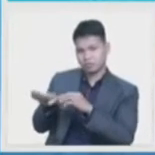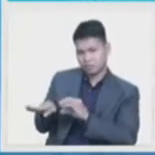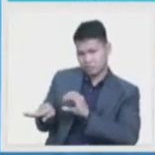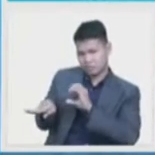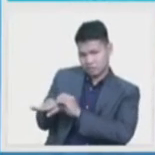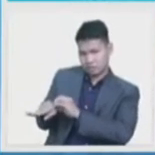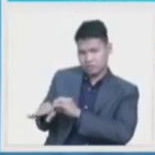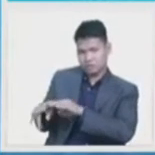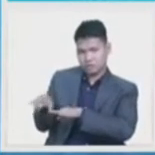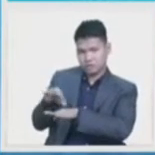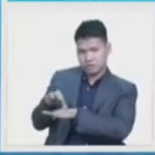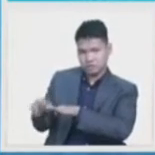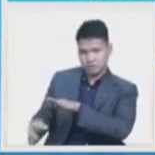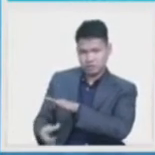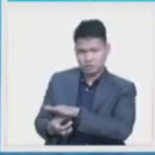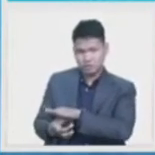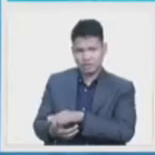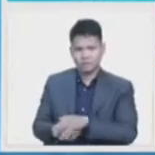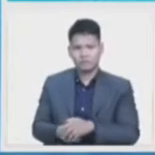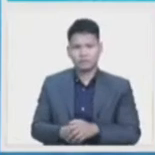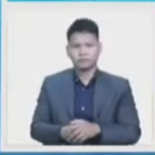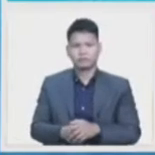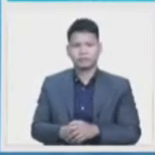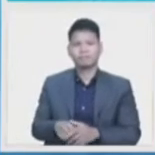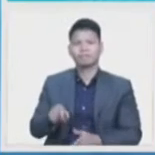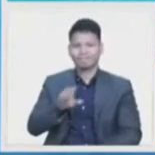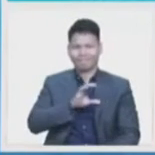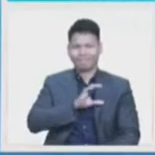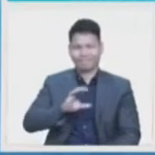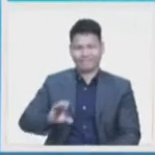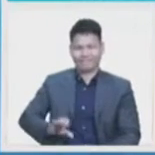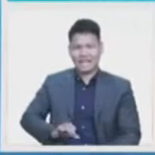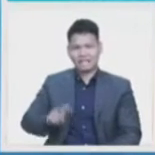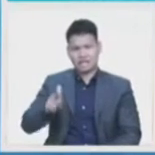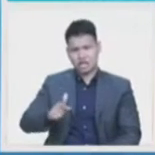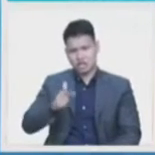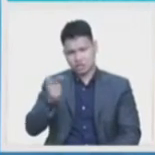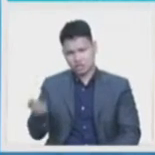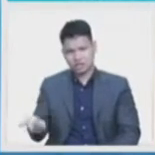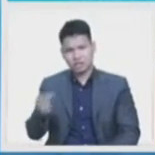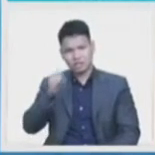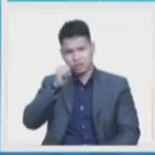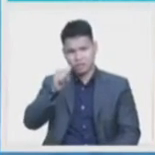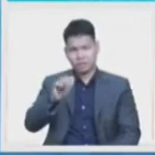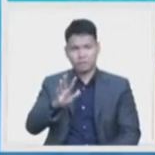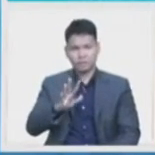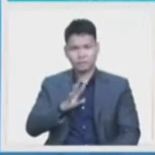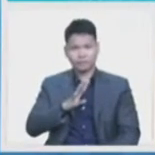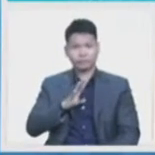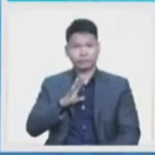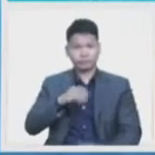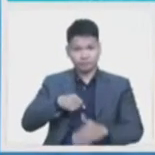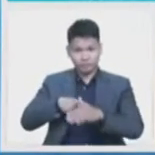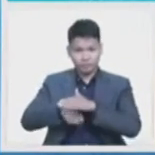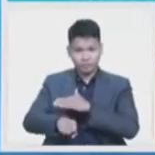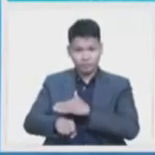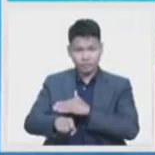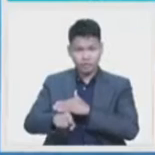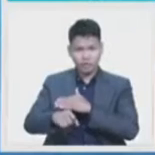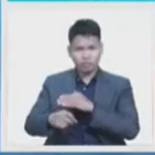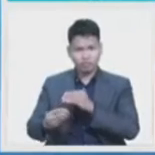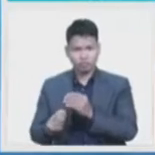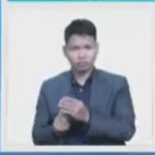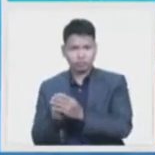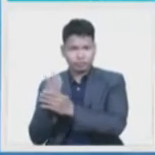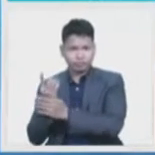tikod. Christ was the seed of the woman. Magpakataw para